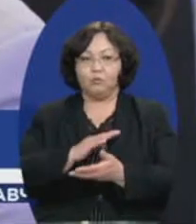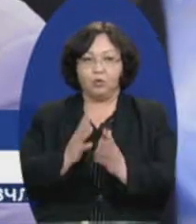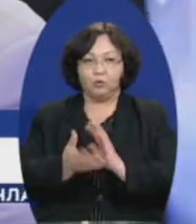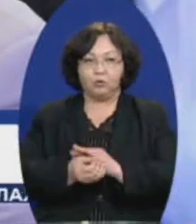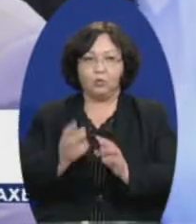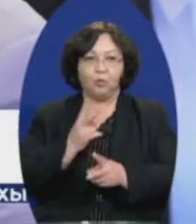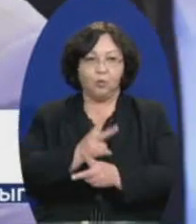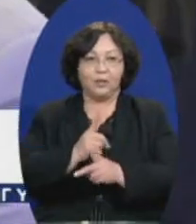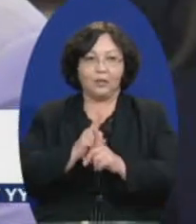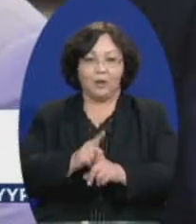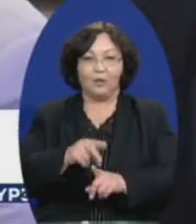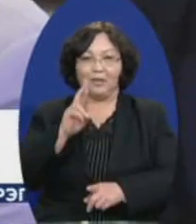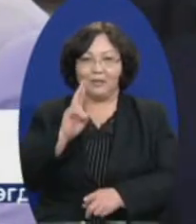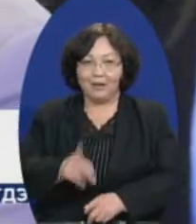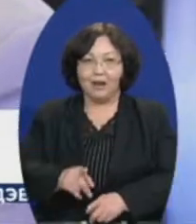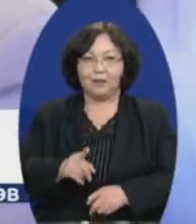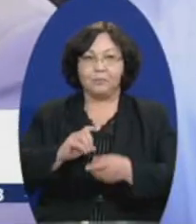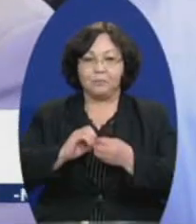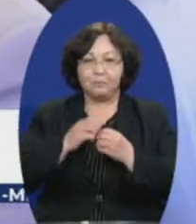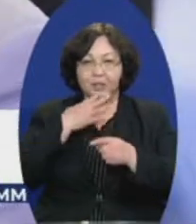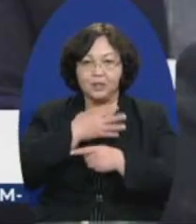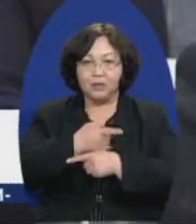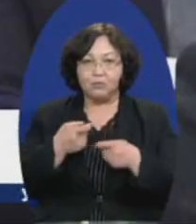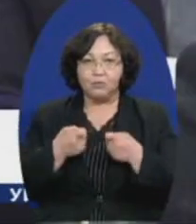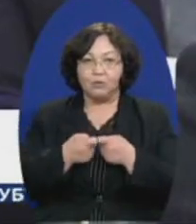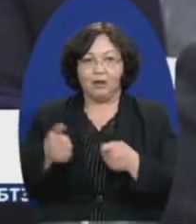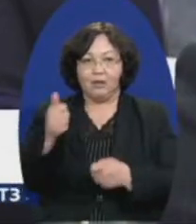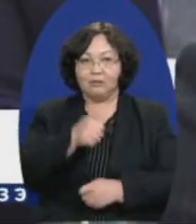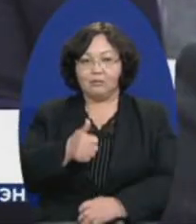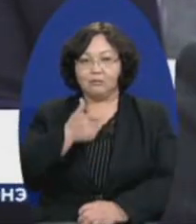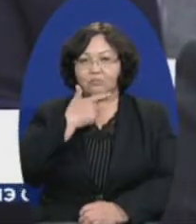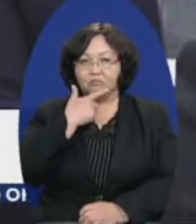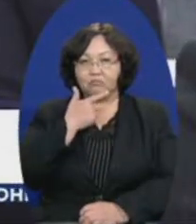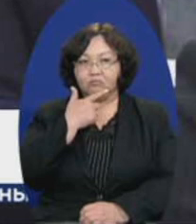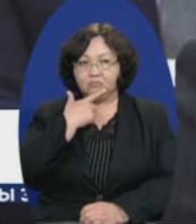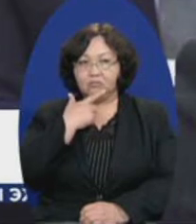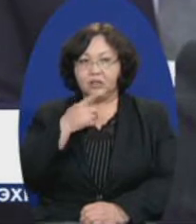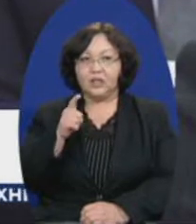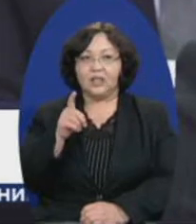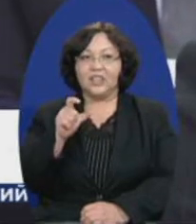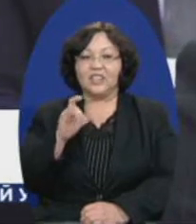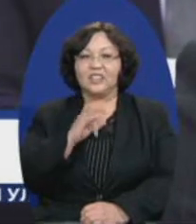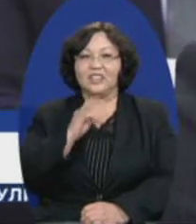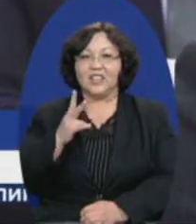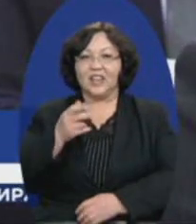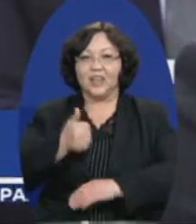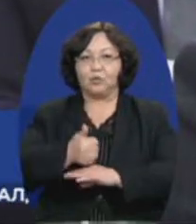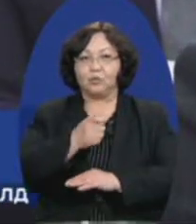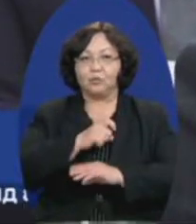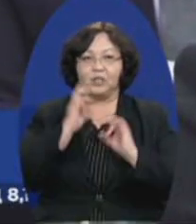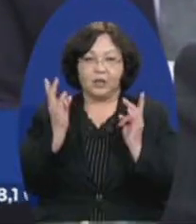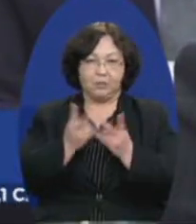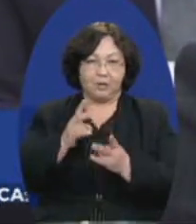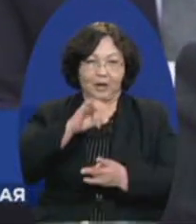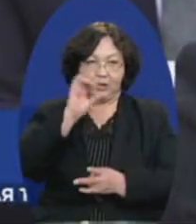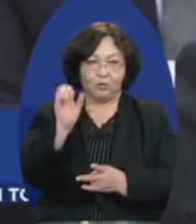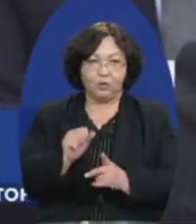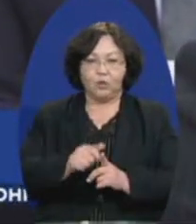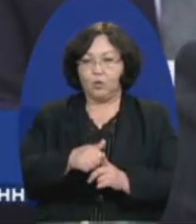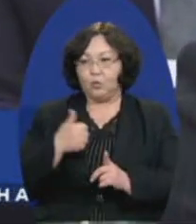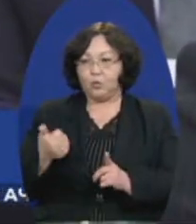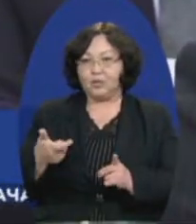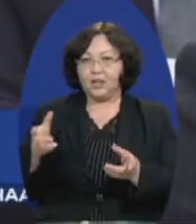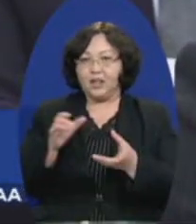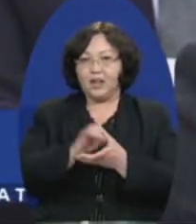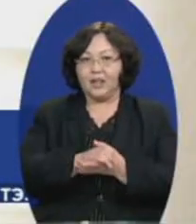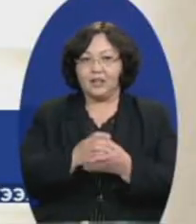анхан шатн дээр хэрэгжиж байгаа хэрэгжилт маань хангалтгүй байна. Тэгэхээр энэ хэсгийн ахлагч нарын нийгмийн асуудал, бусад гэрээний дэх асуудлыг бас хаана хаана анхаарч